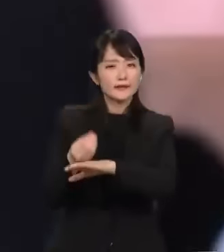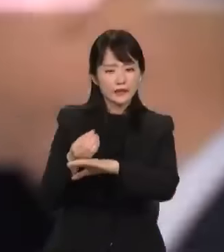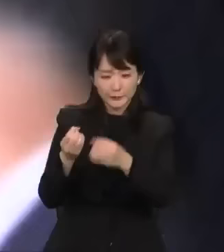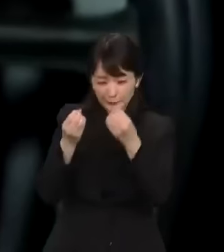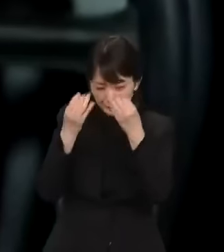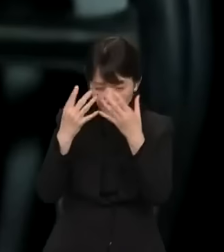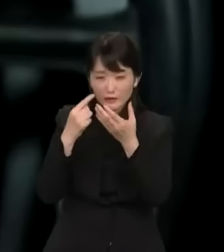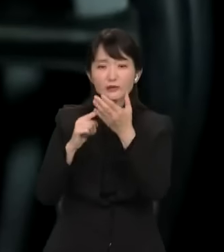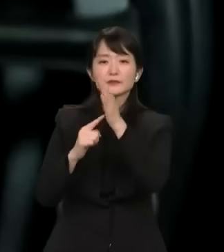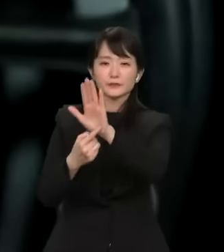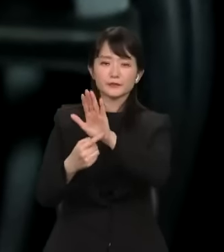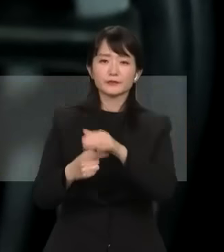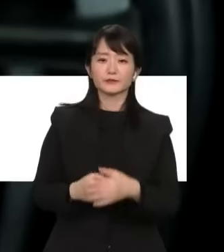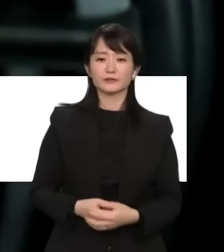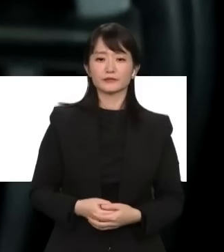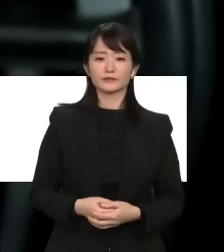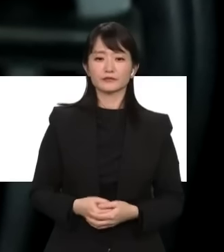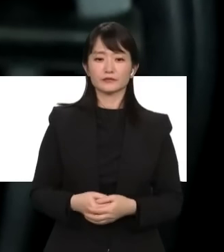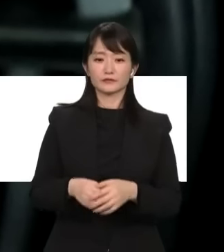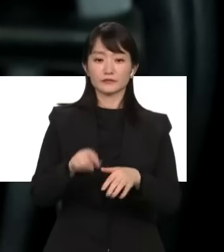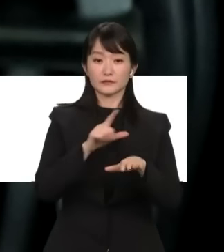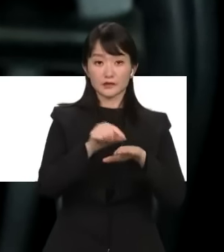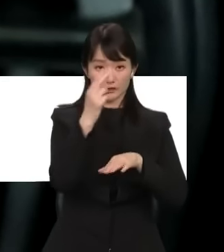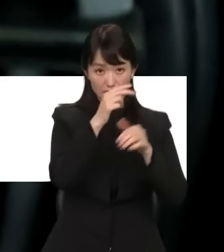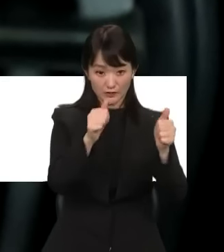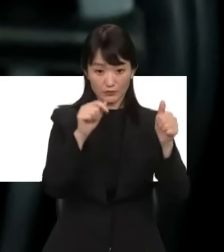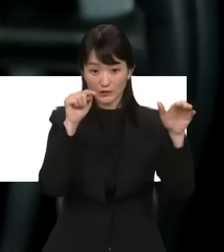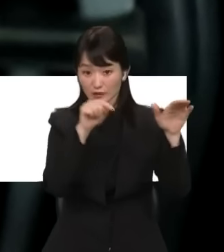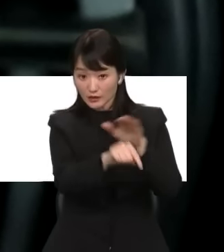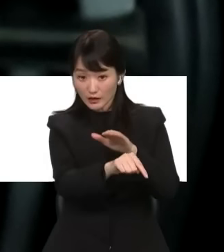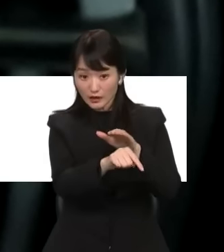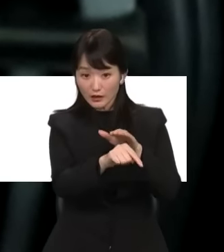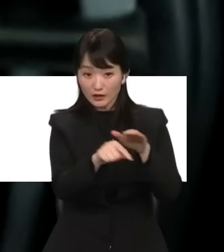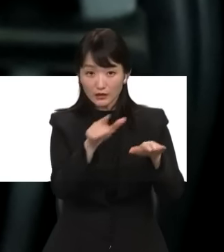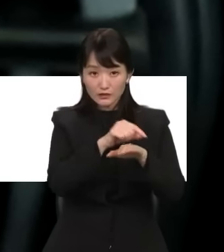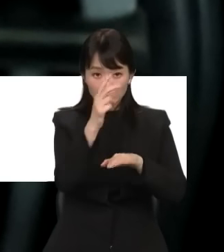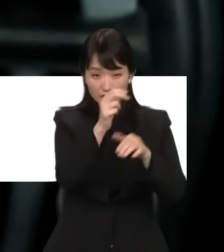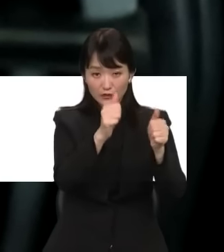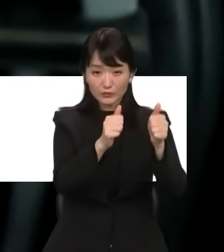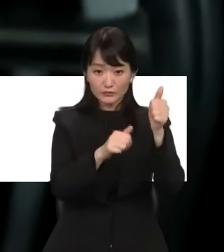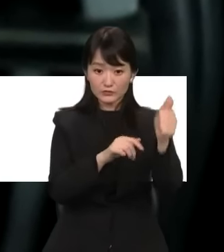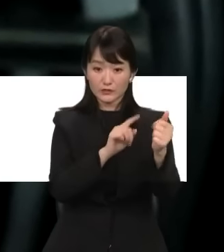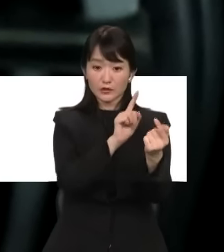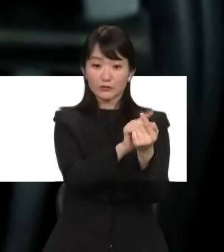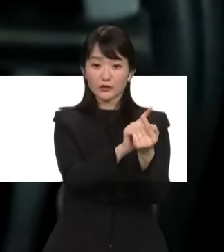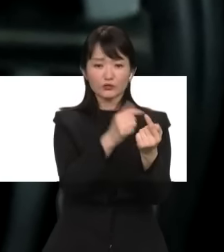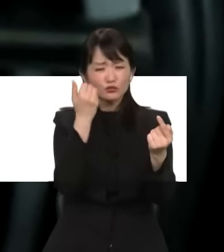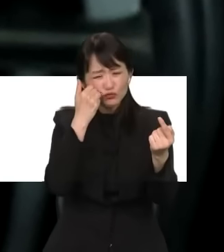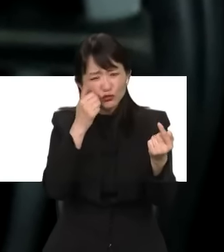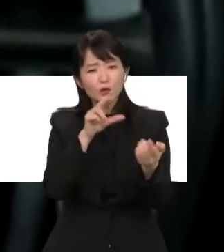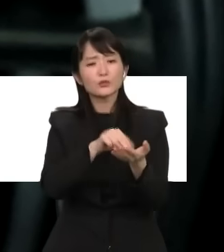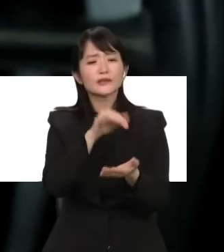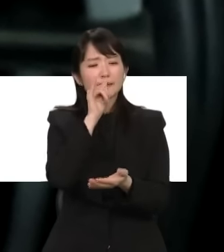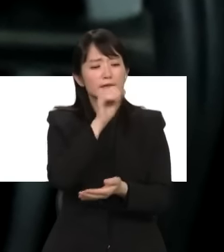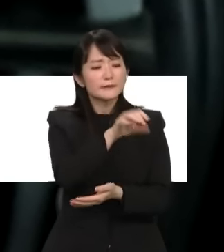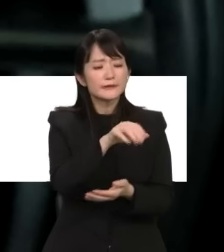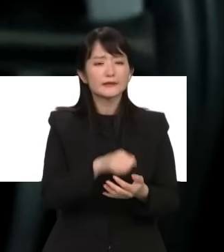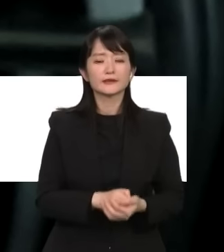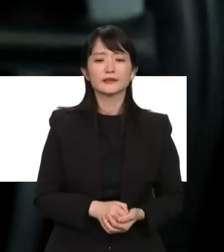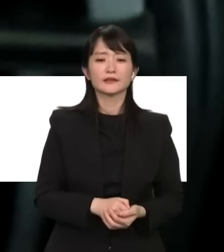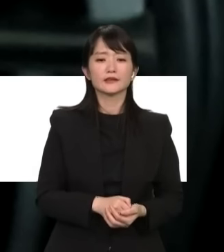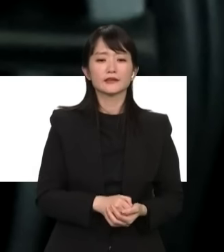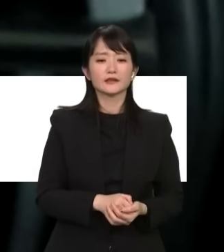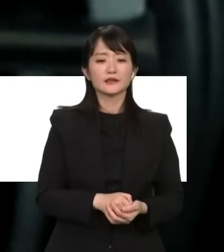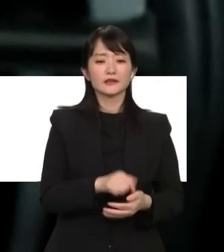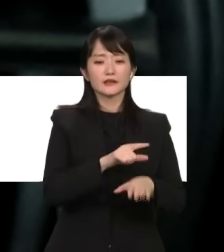공개됐습니다. 지금 해가고 창원지검장 만나고 지금 뭐 무슨 문제가 좀 있대. 그러가 지검장이 저거대 좀 누구